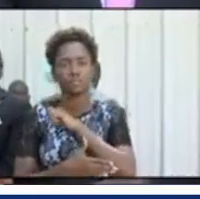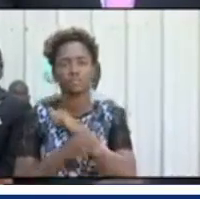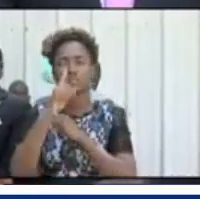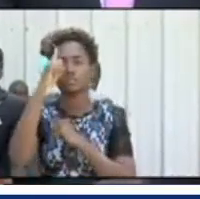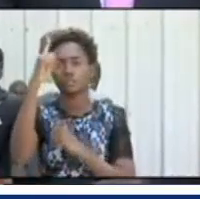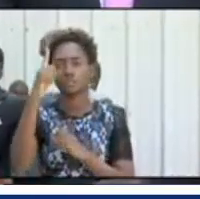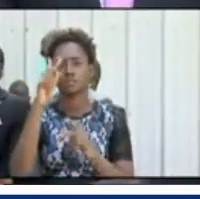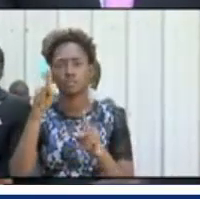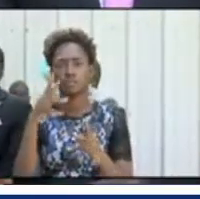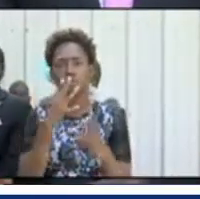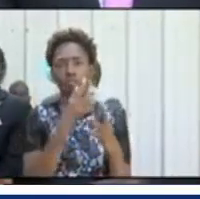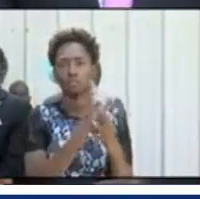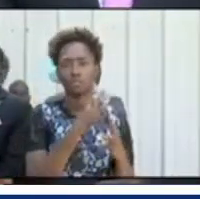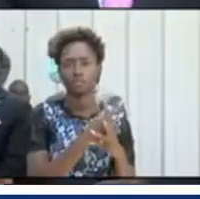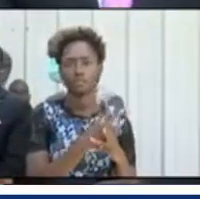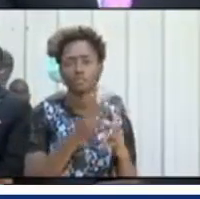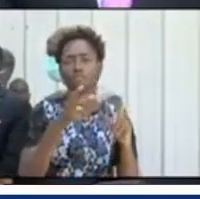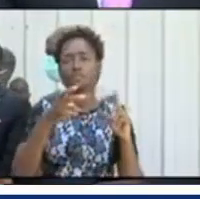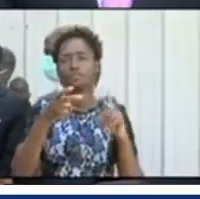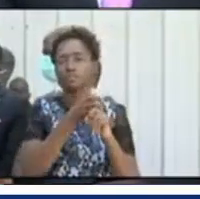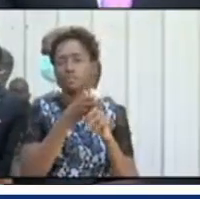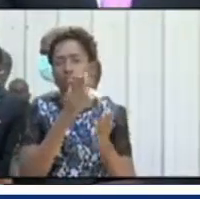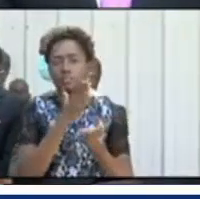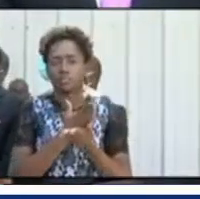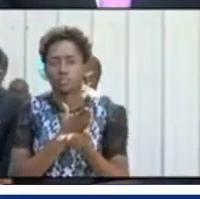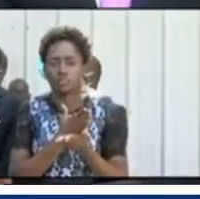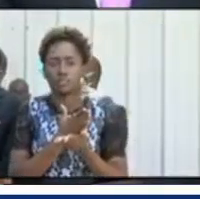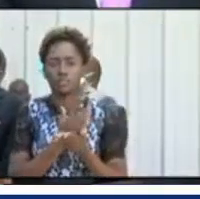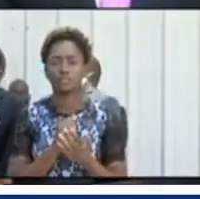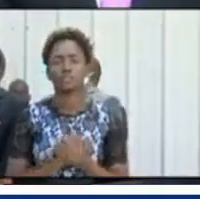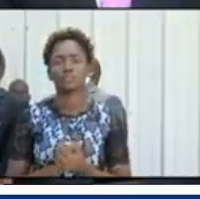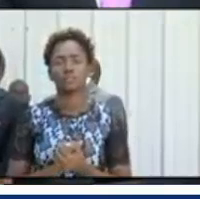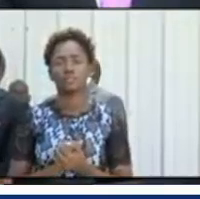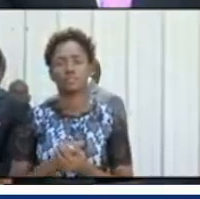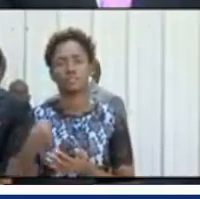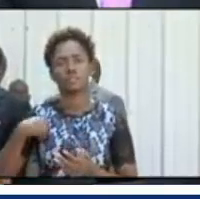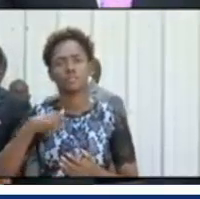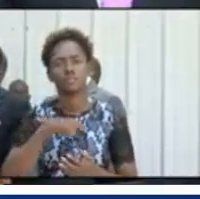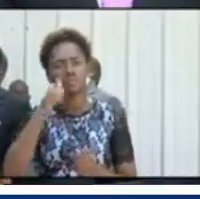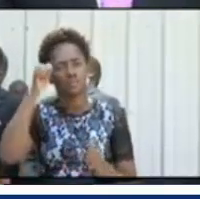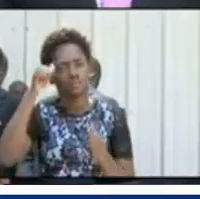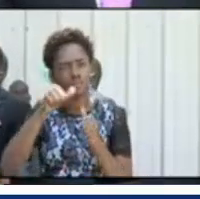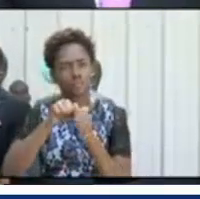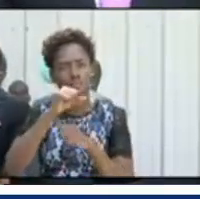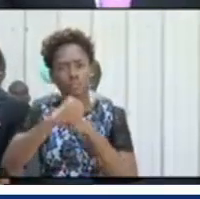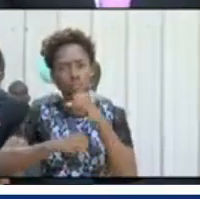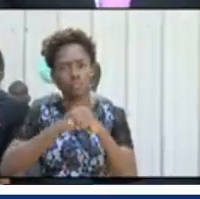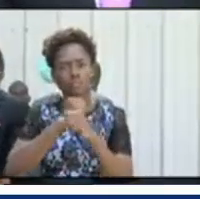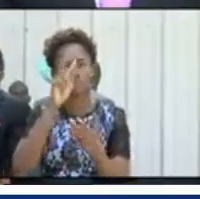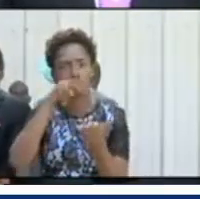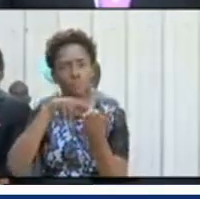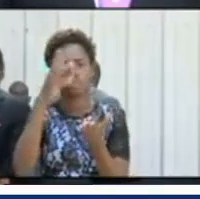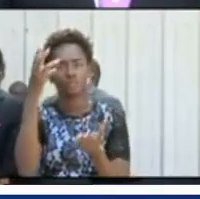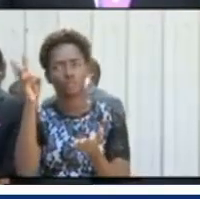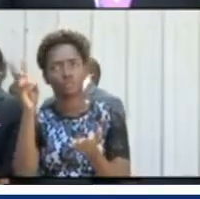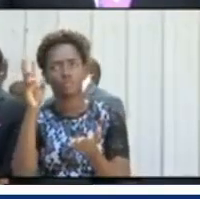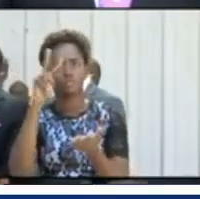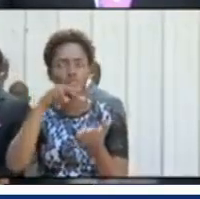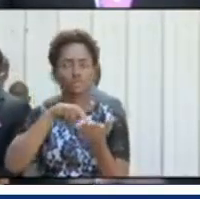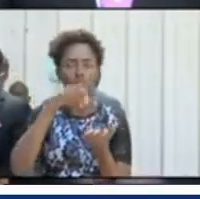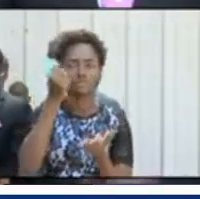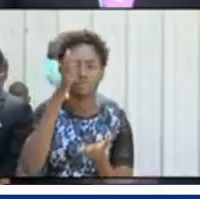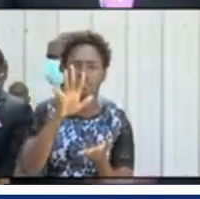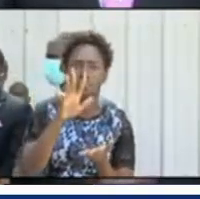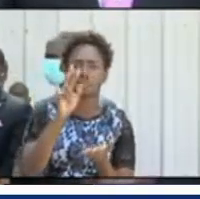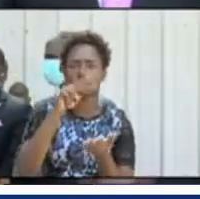a été faite, et puis kidnapping dans le pays. Et nous songé dans l'année 2016, disons